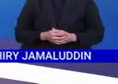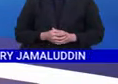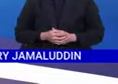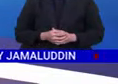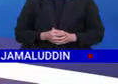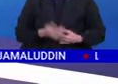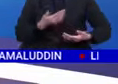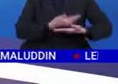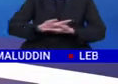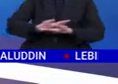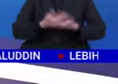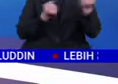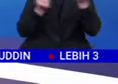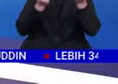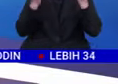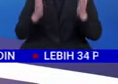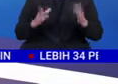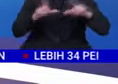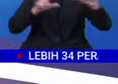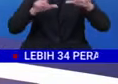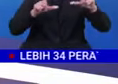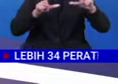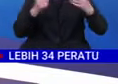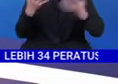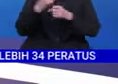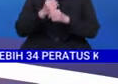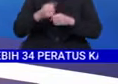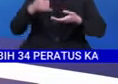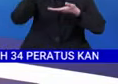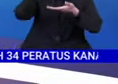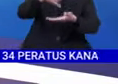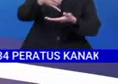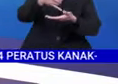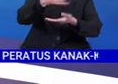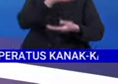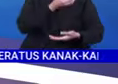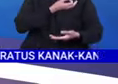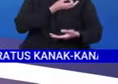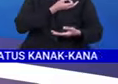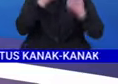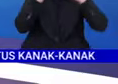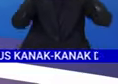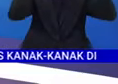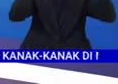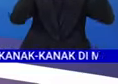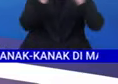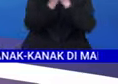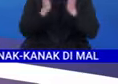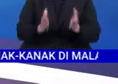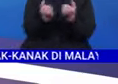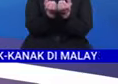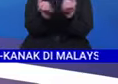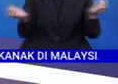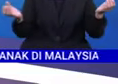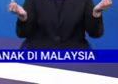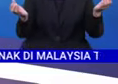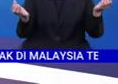Hai banyak seorang pemandu Lori menjadi penerima Anugerah pelajaran ciraja ping Arca Cemerlang dalam Majlis konvokesyen